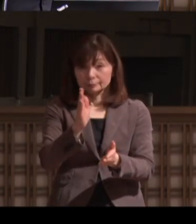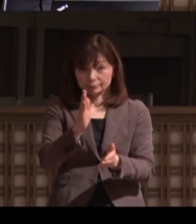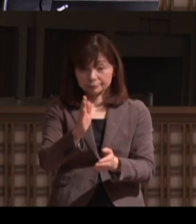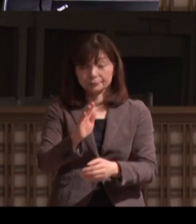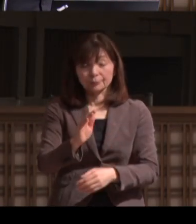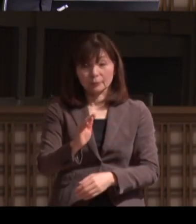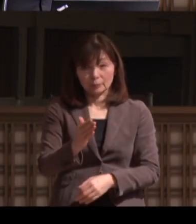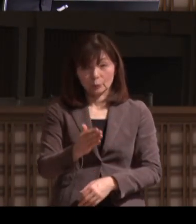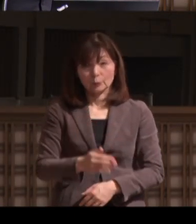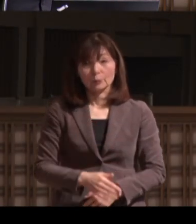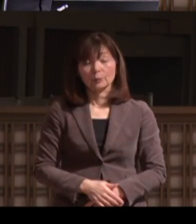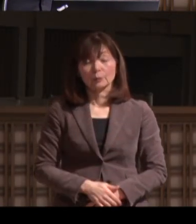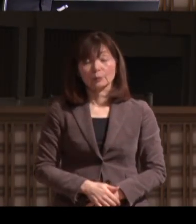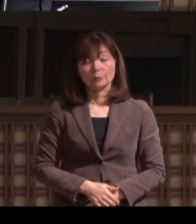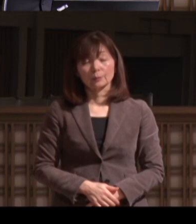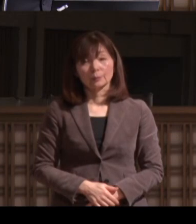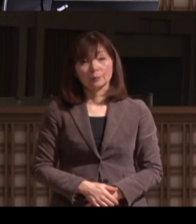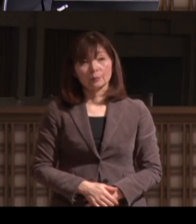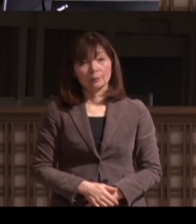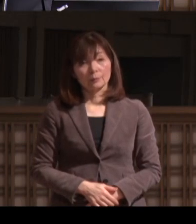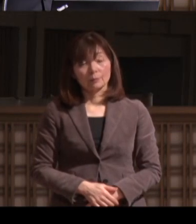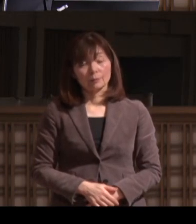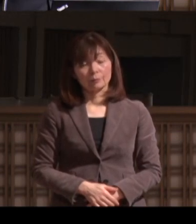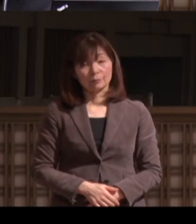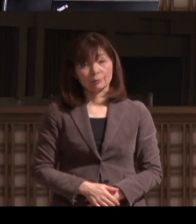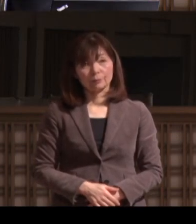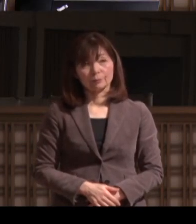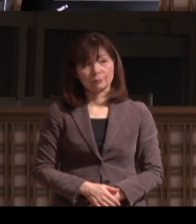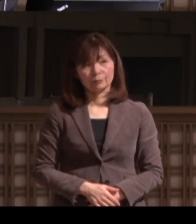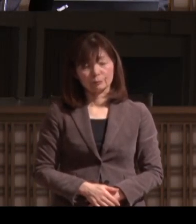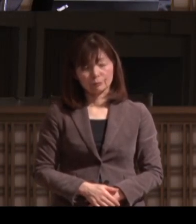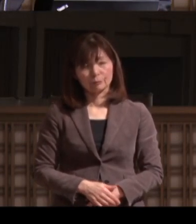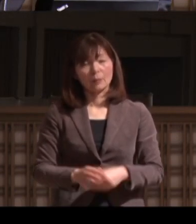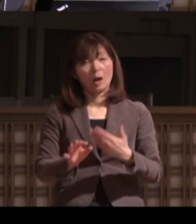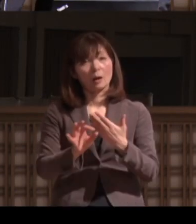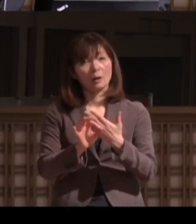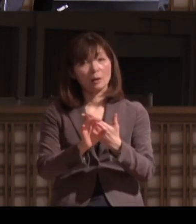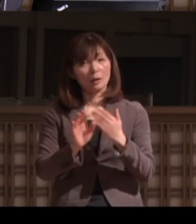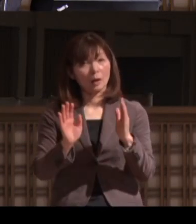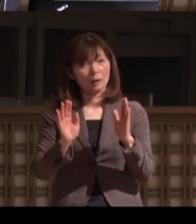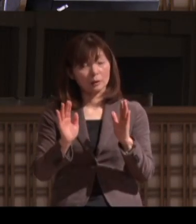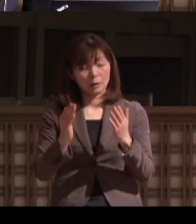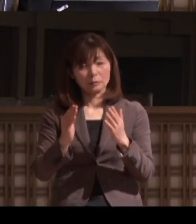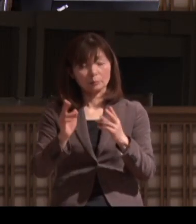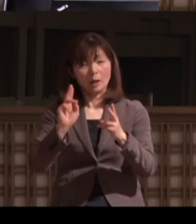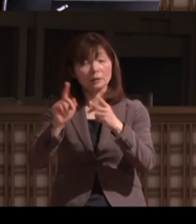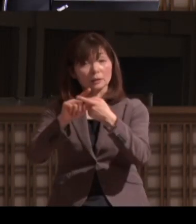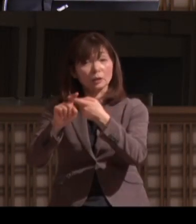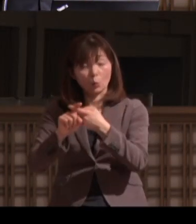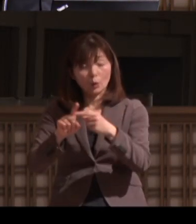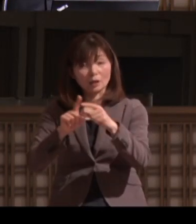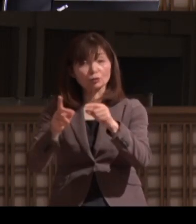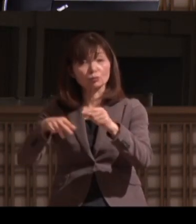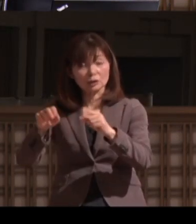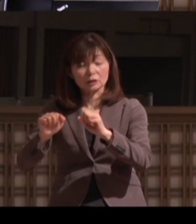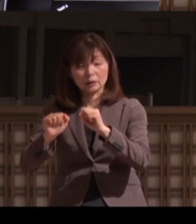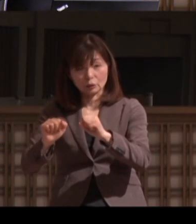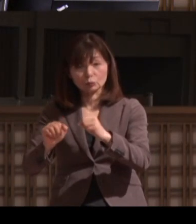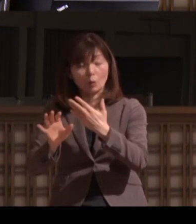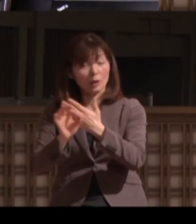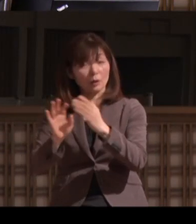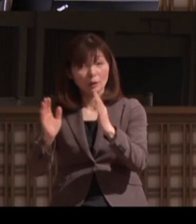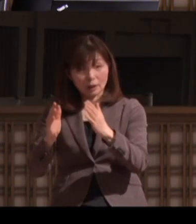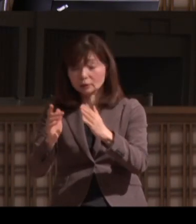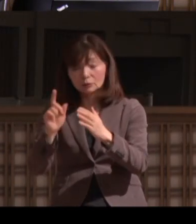おまあの全く例がないわけではないです社長さんが中心となるのはですねましかしですね